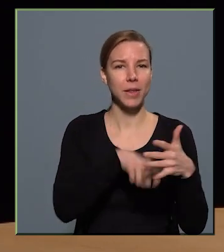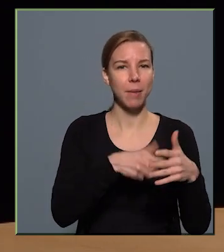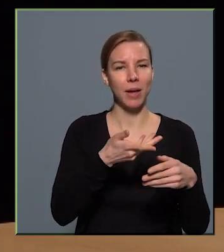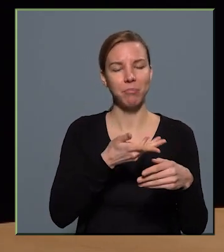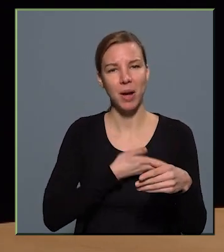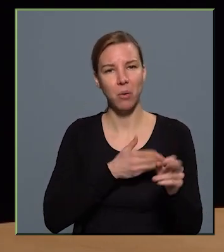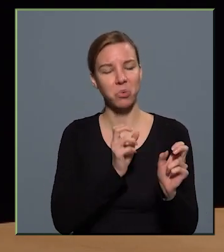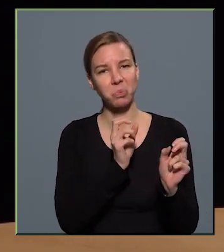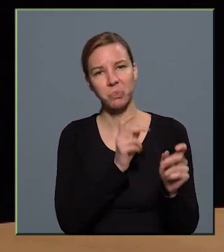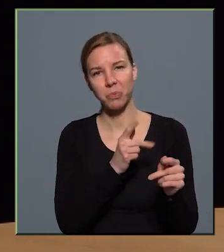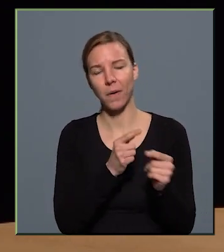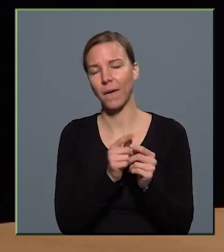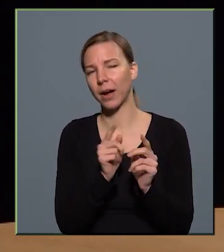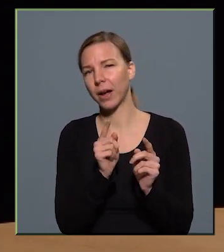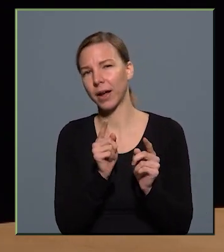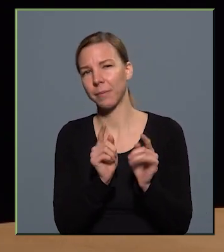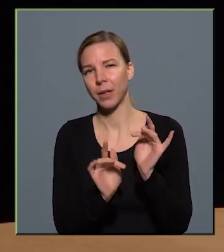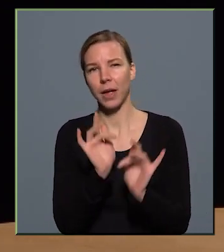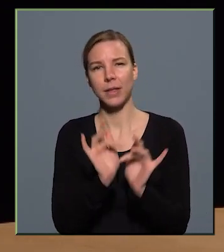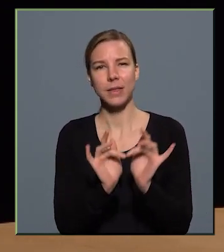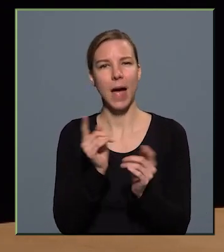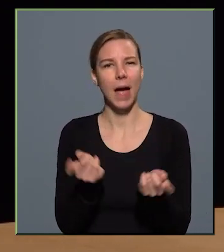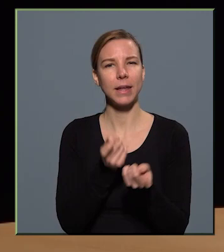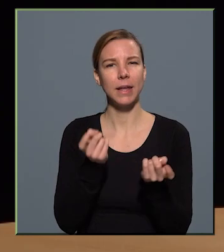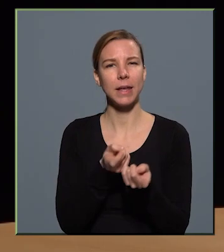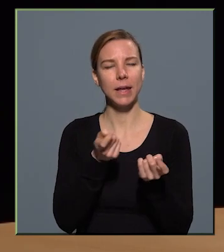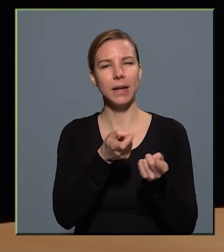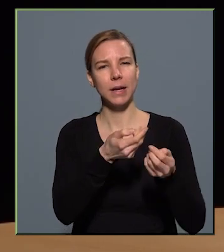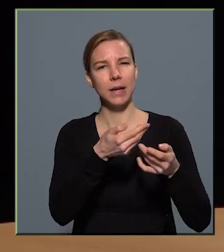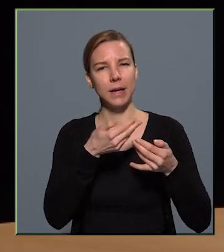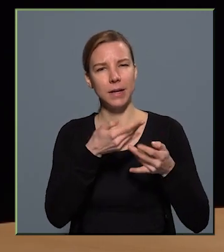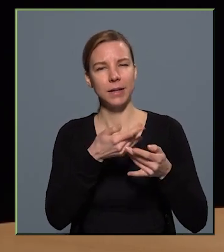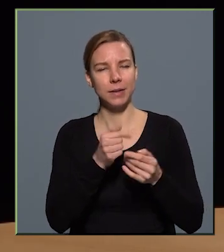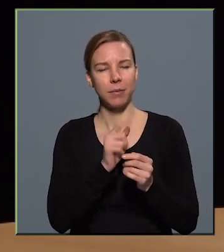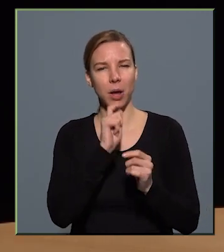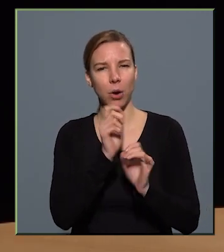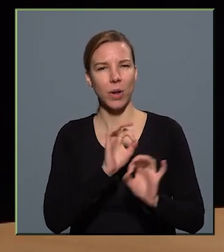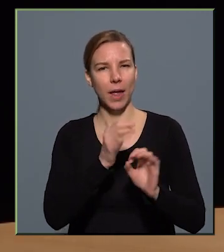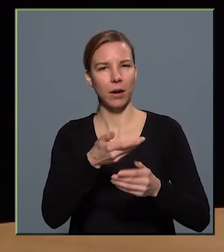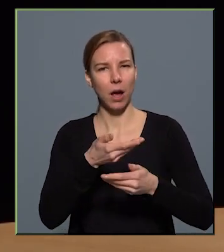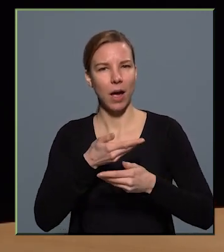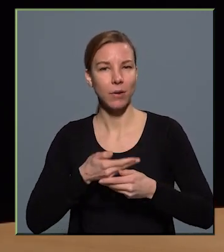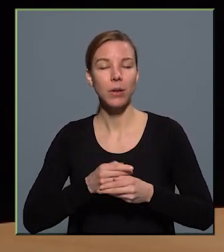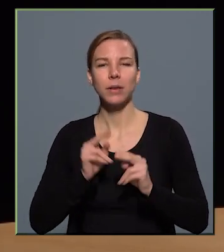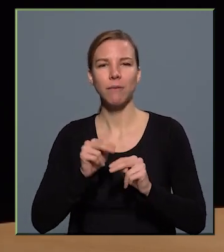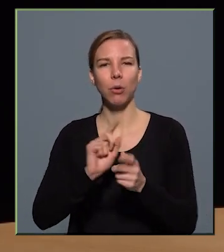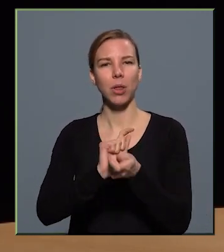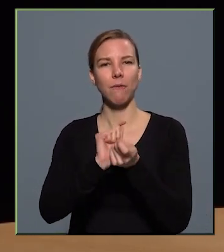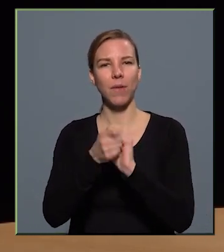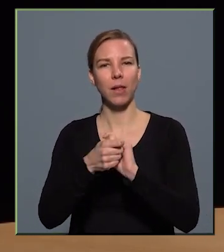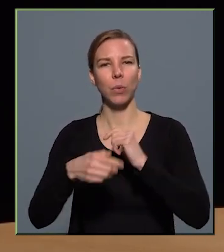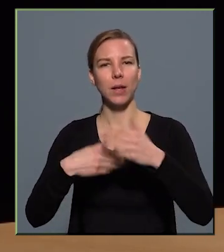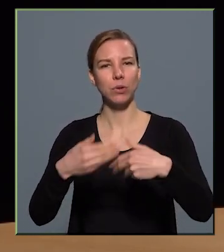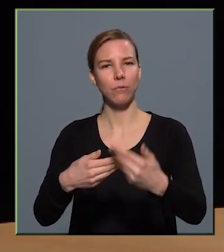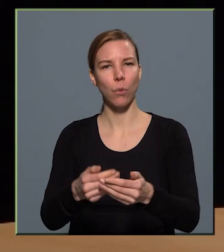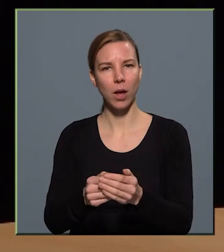túl azon, hogy néhány hír így beszivárog Magyarországra, itt láthatóan ezzel az egész változási folyamattal kapcsolatban